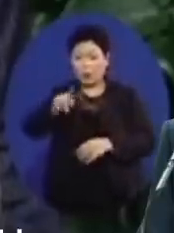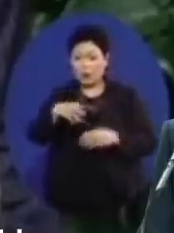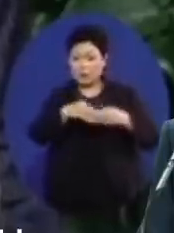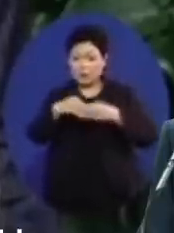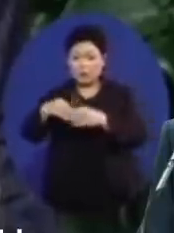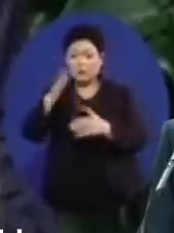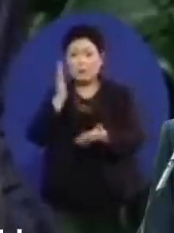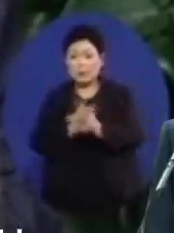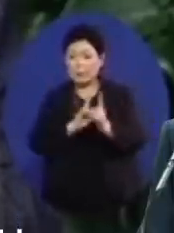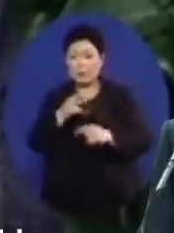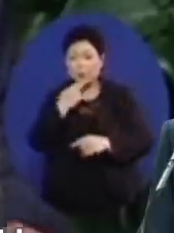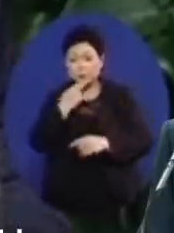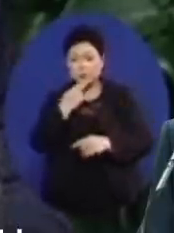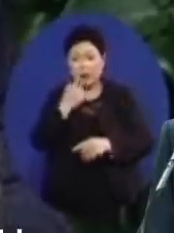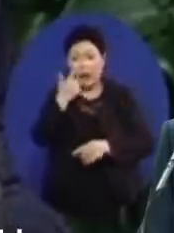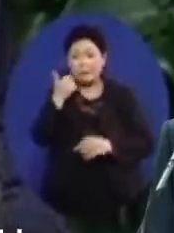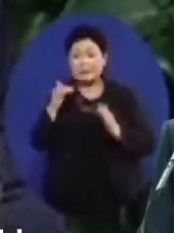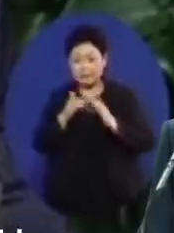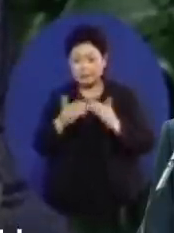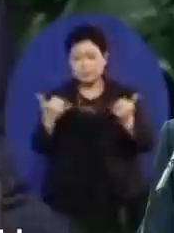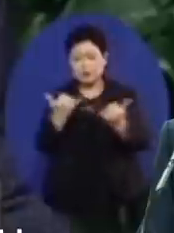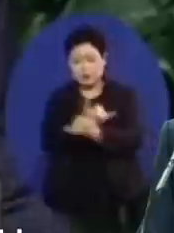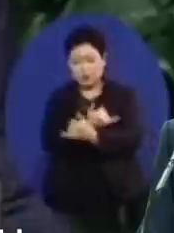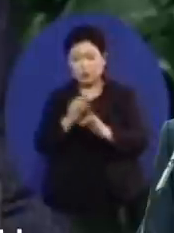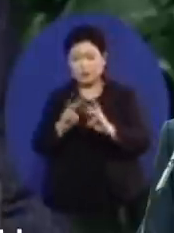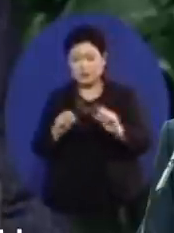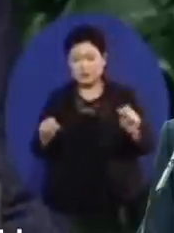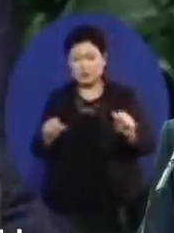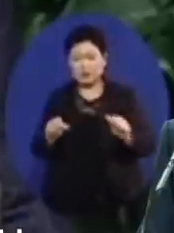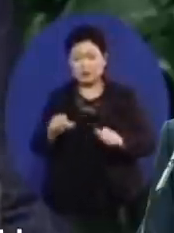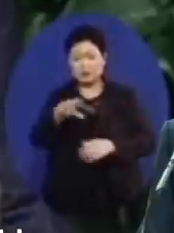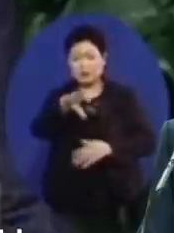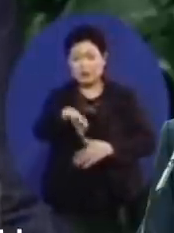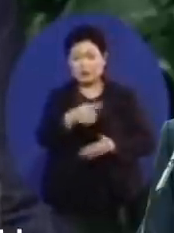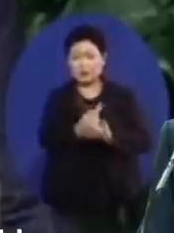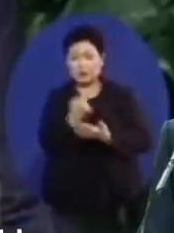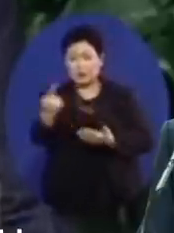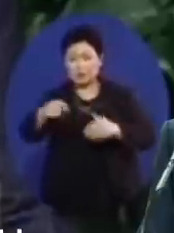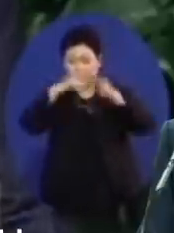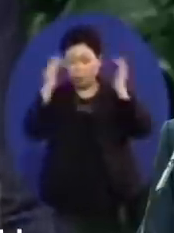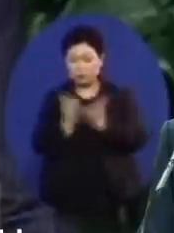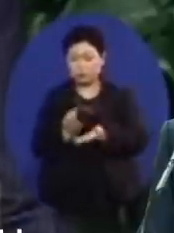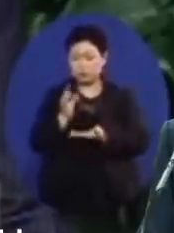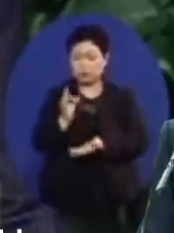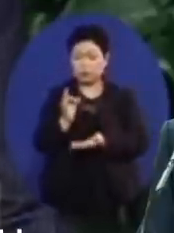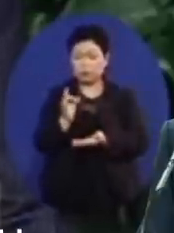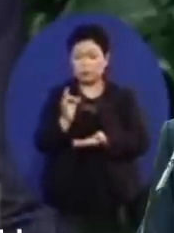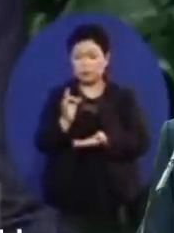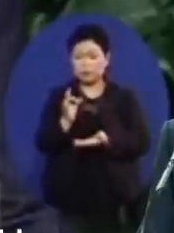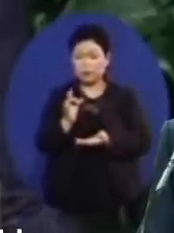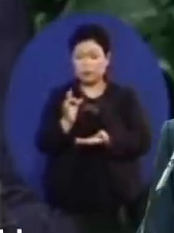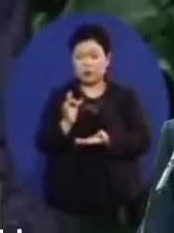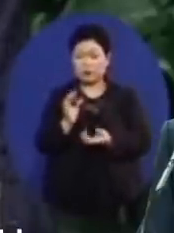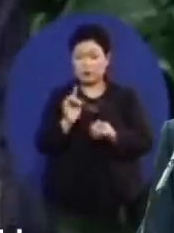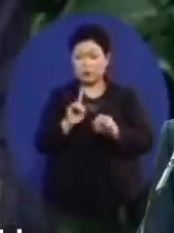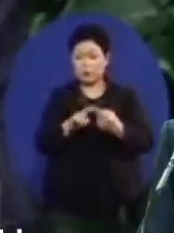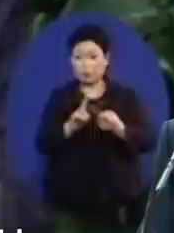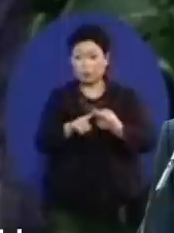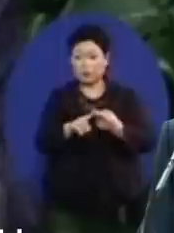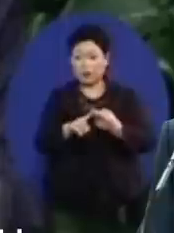떠나라. 아비 집을 떠나라. 아비 집에서 얻은 모든 재산도 다 버리고 떠나라. 빈손